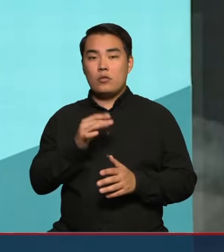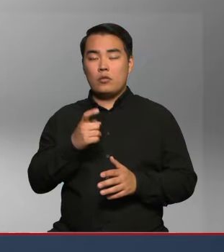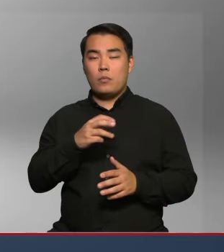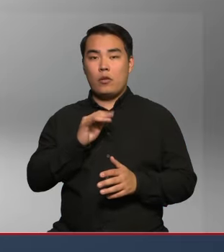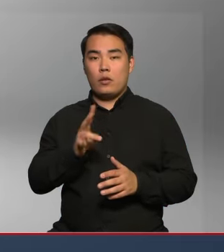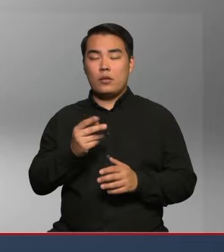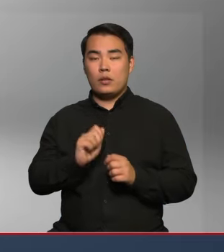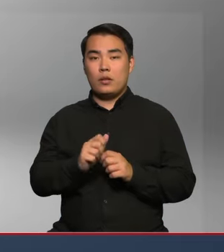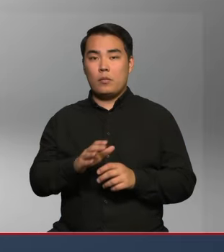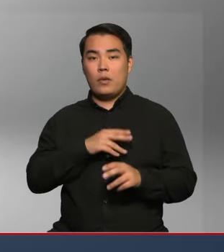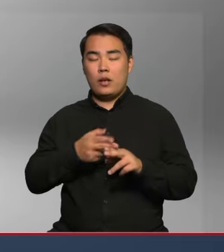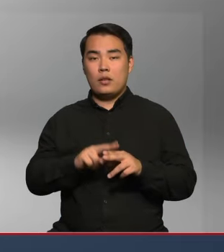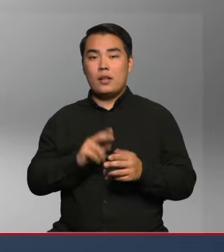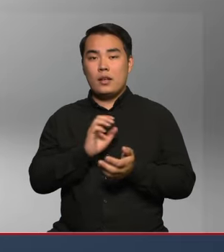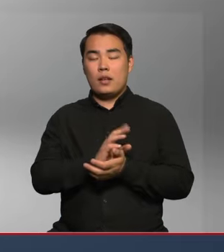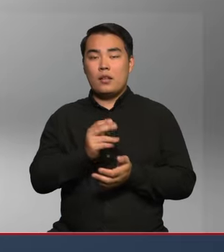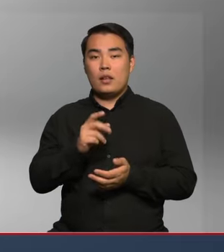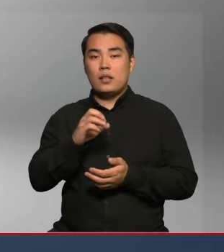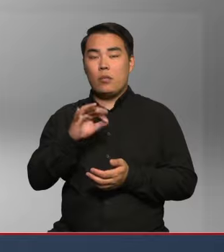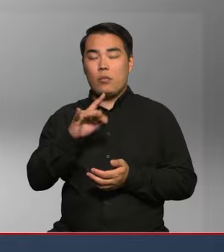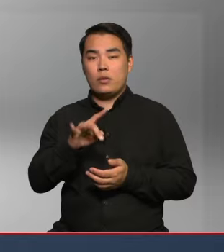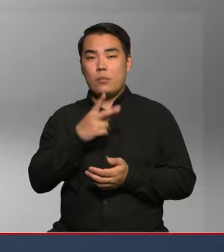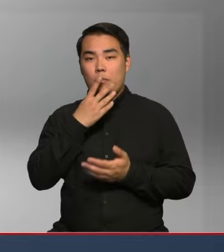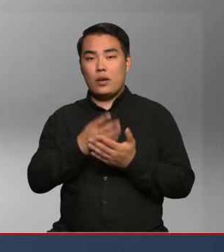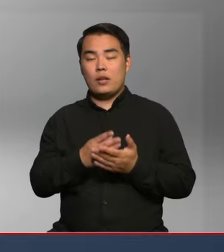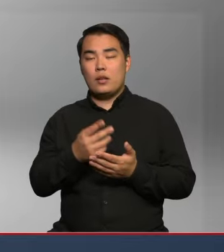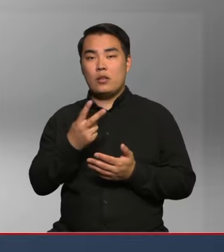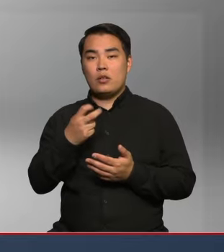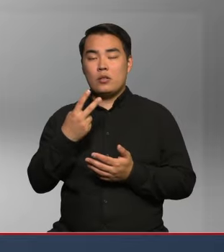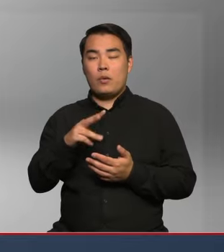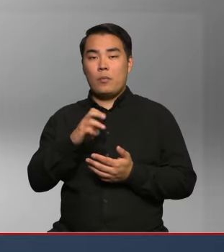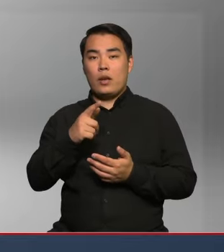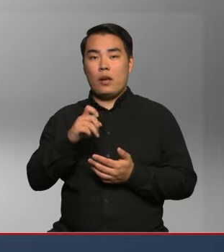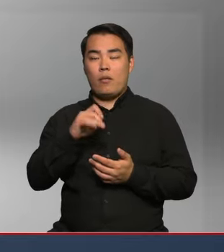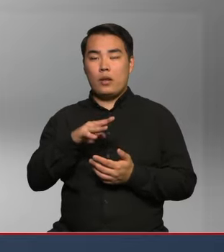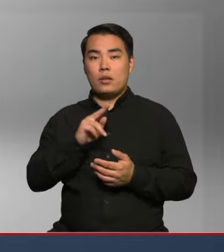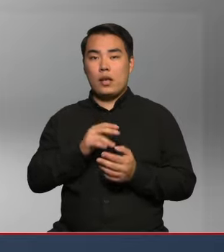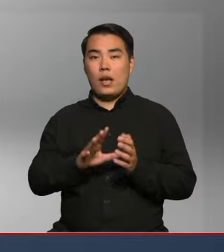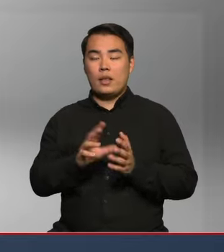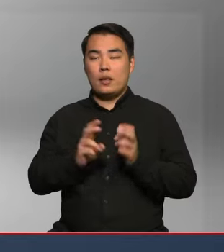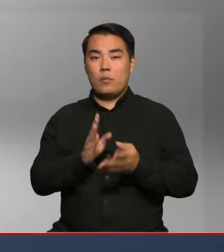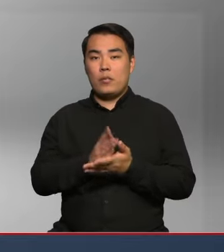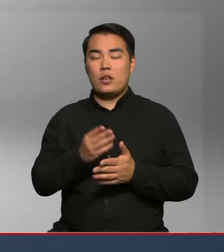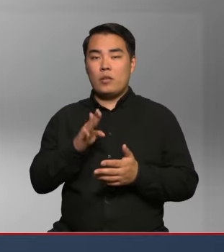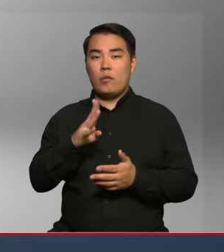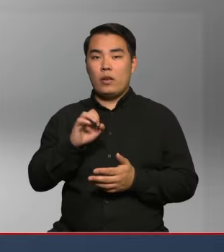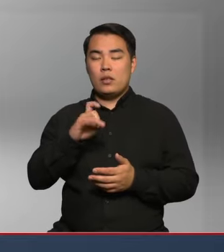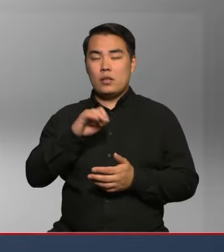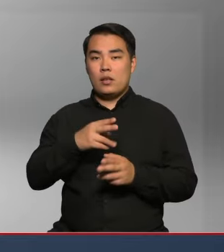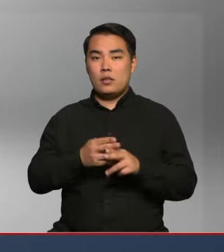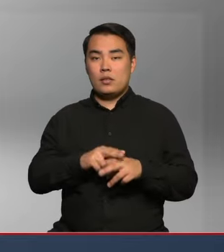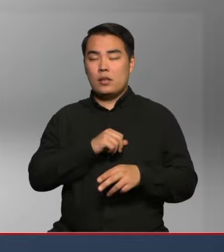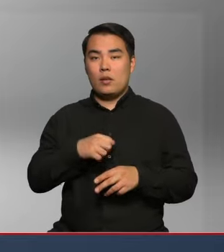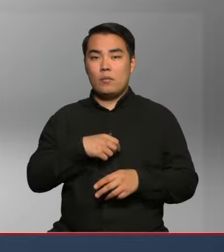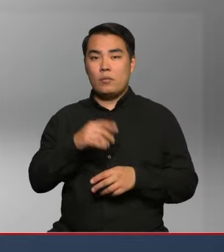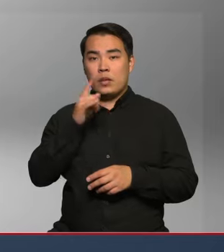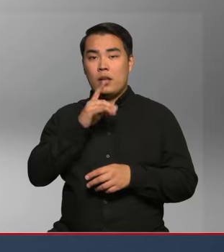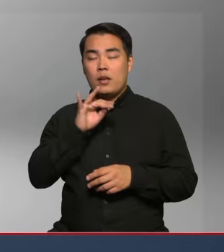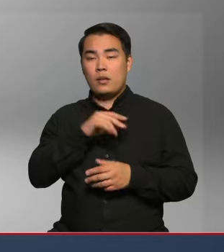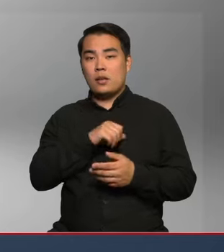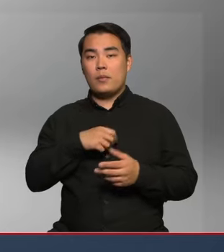аударылды. Қоқырсыған қоқыстан Сингапур күніне 2,5 мегаватт сағат электр қуатын өндіреді. Швецияның электростанциясының жанармайы мен